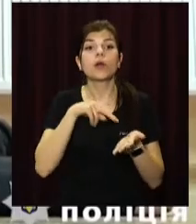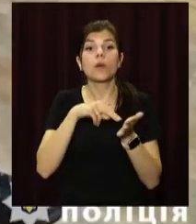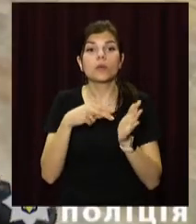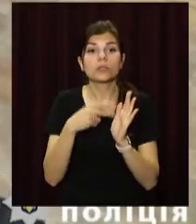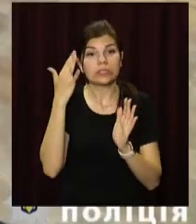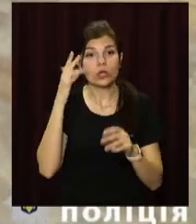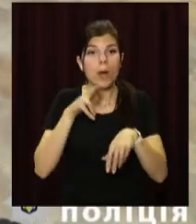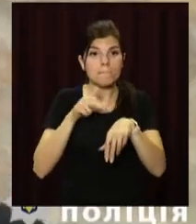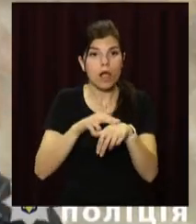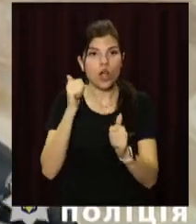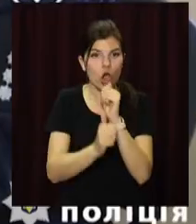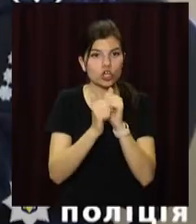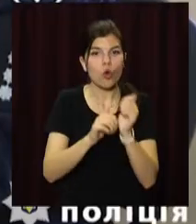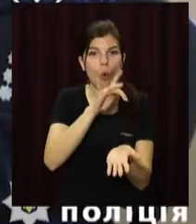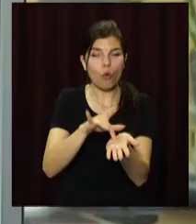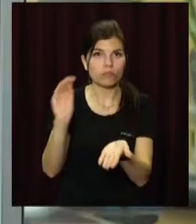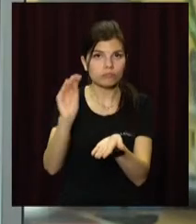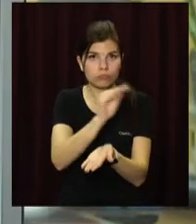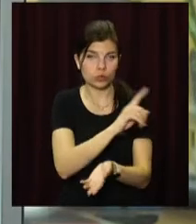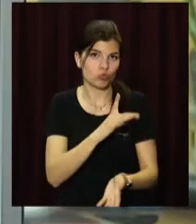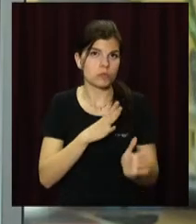громаду поліцейським.